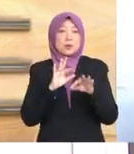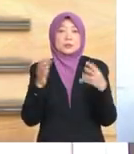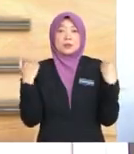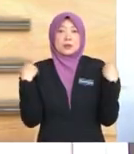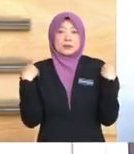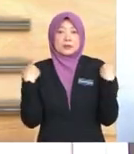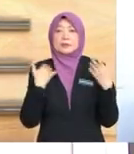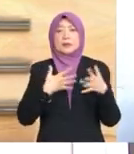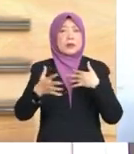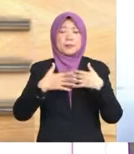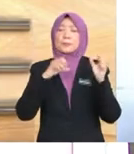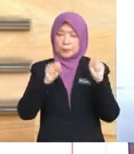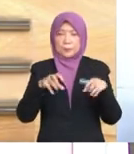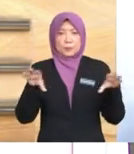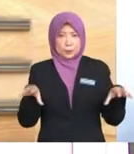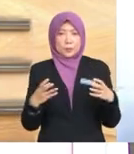hiasan kek. Betul.